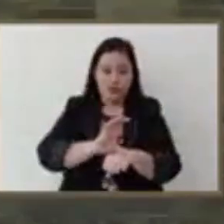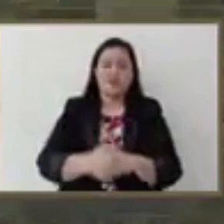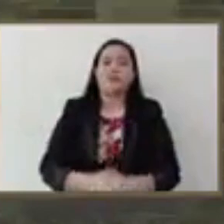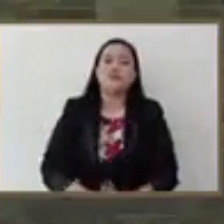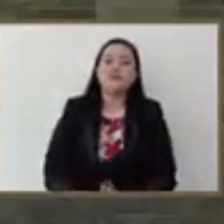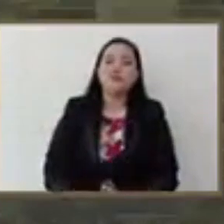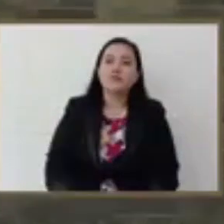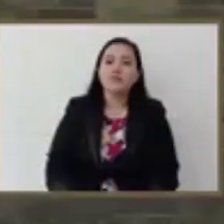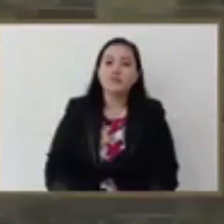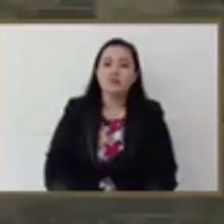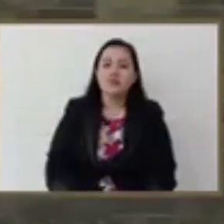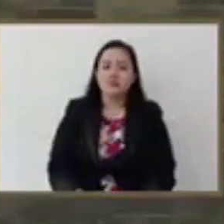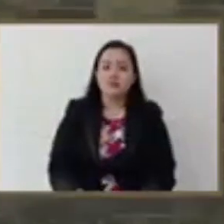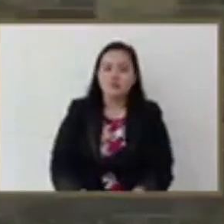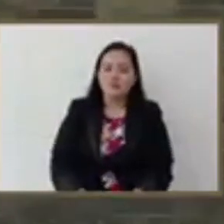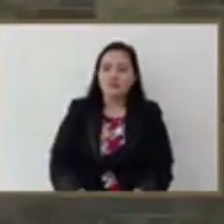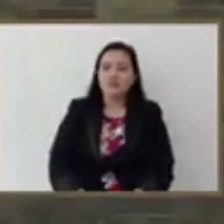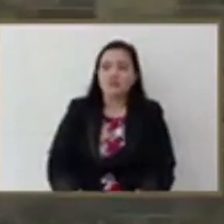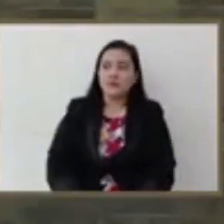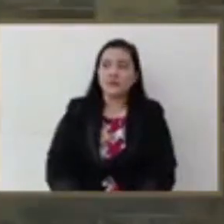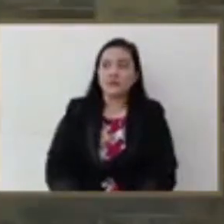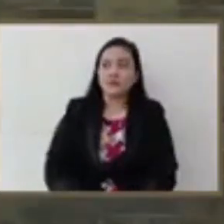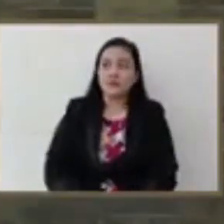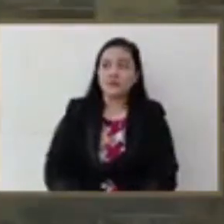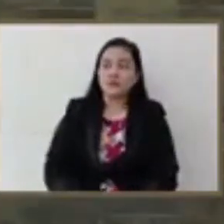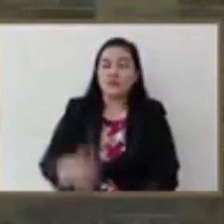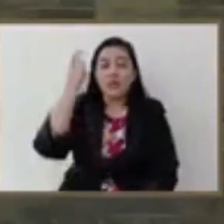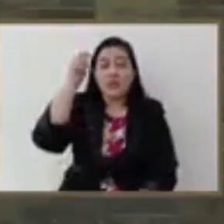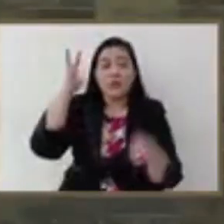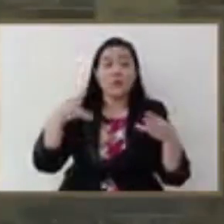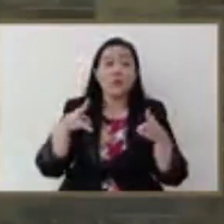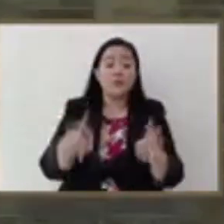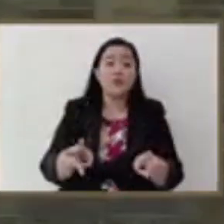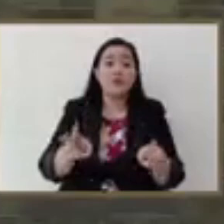niya. You know? You see? The way the Christian talk,